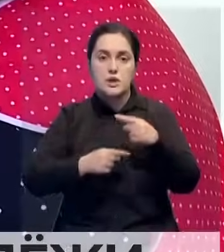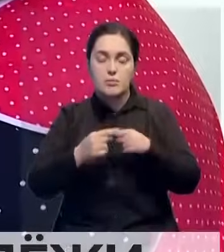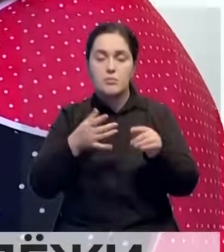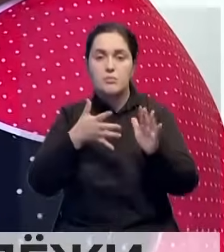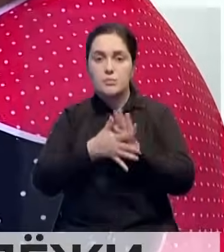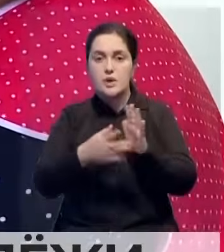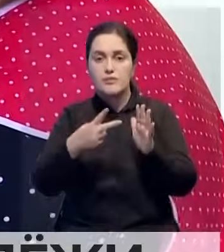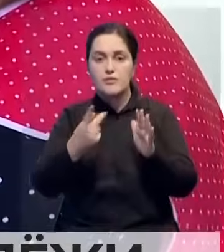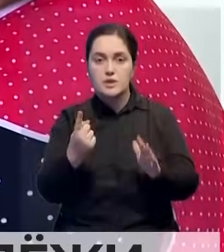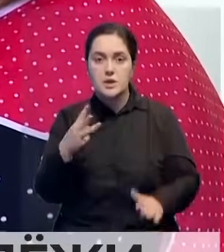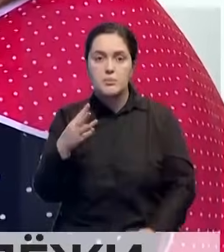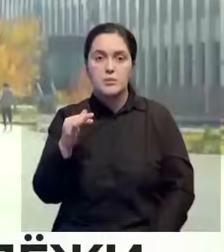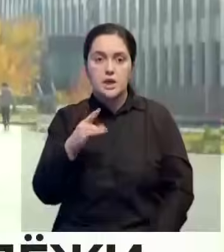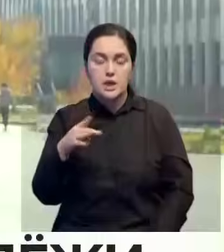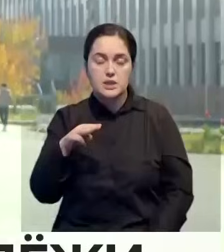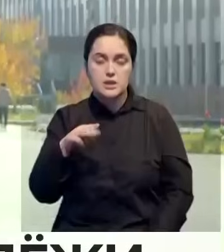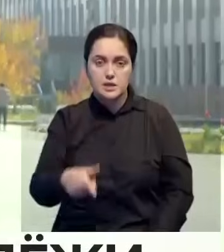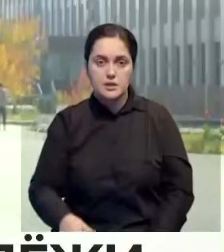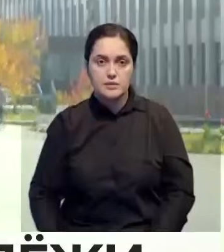потрачен 21 миллиард тенге.